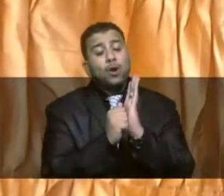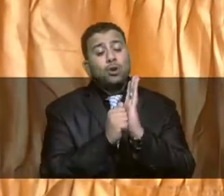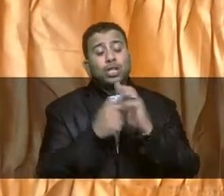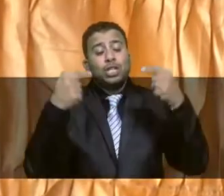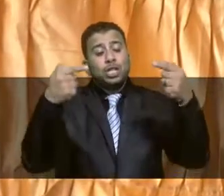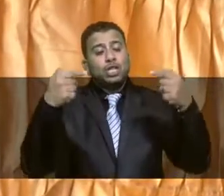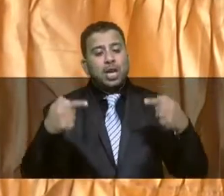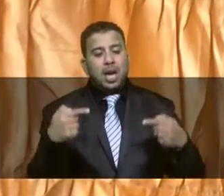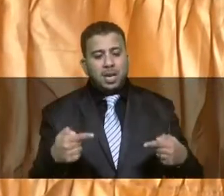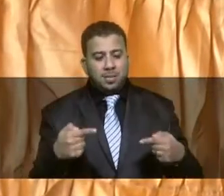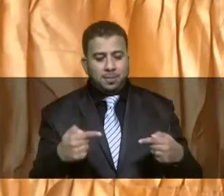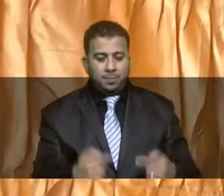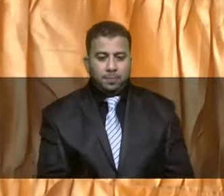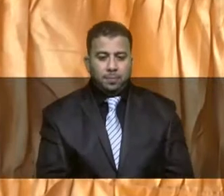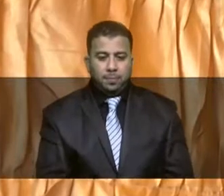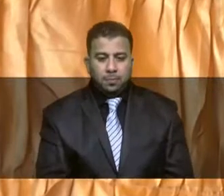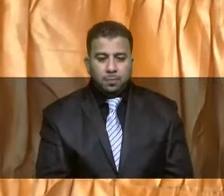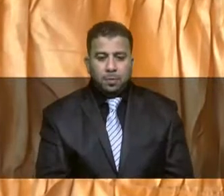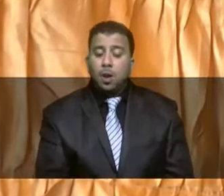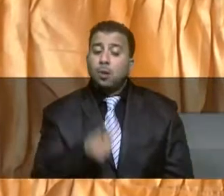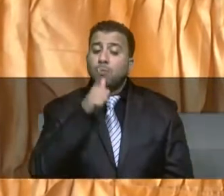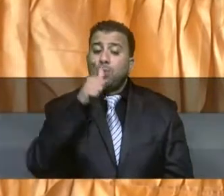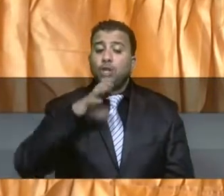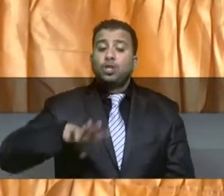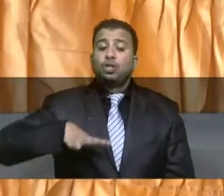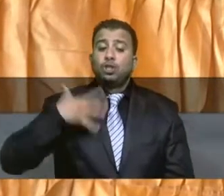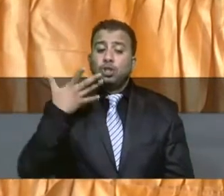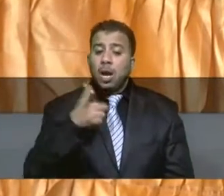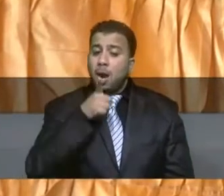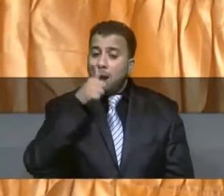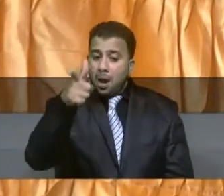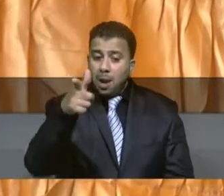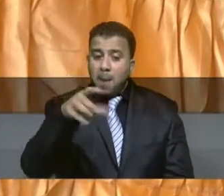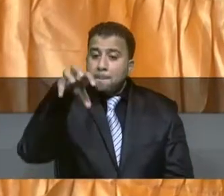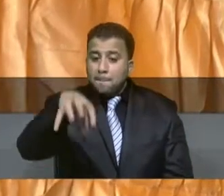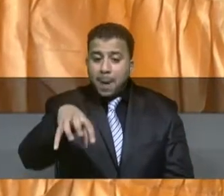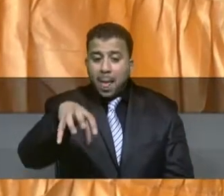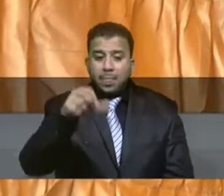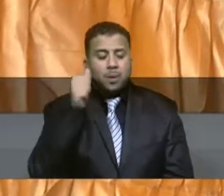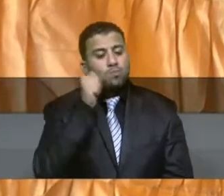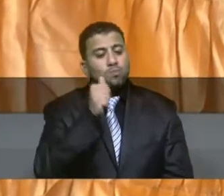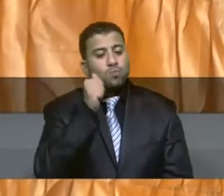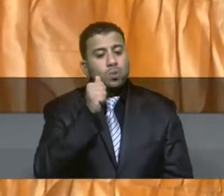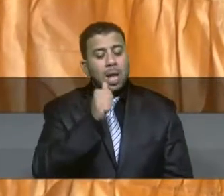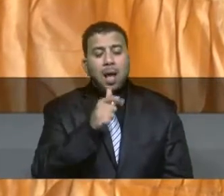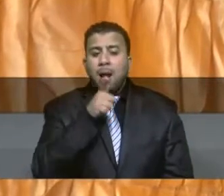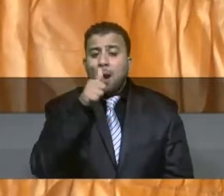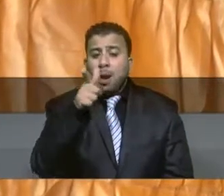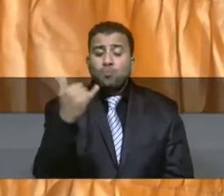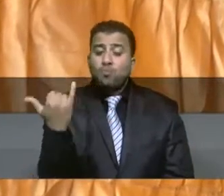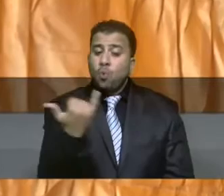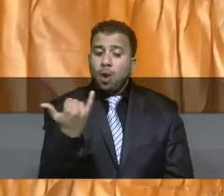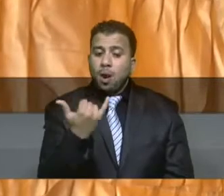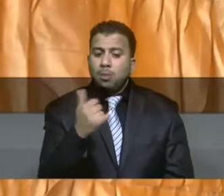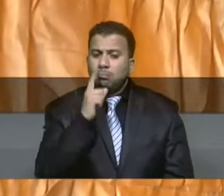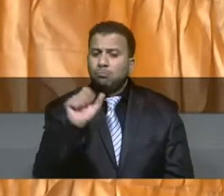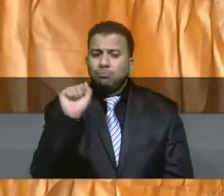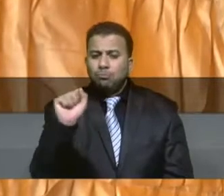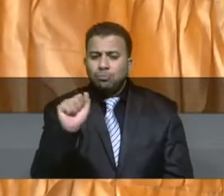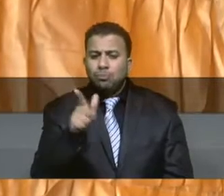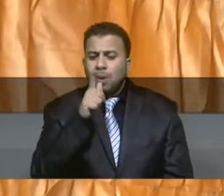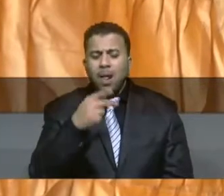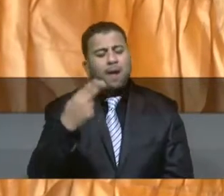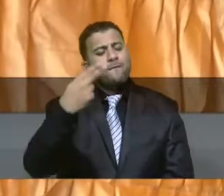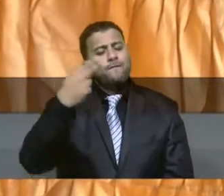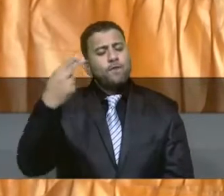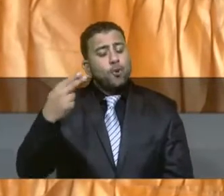الشعر. وتقديرا من سموه لهذا البلد الذي تتنوع فيه مشارب